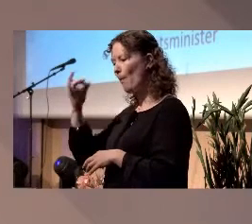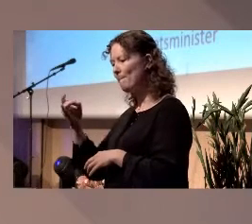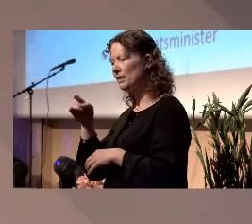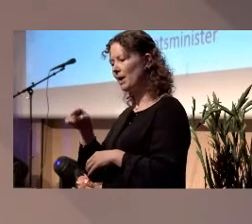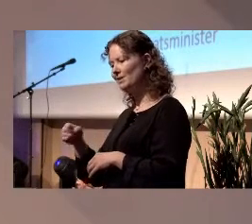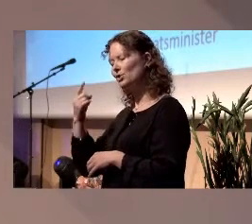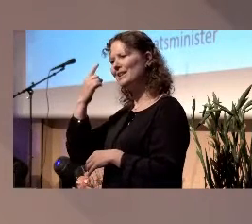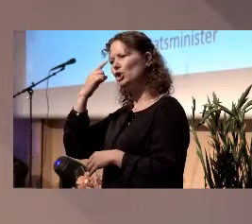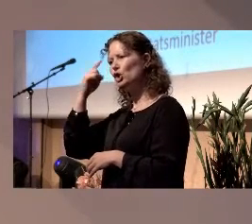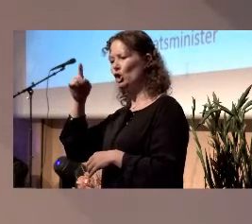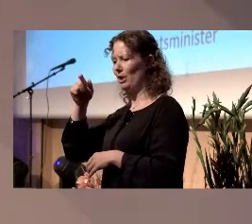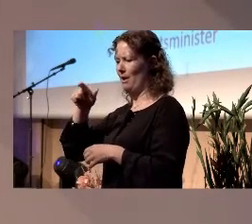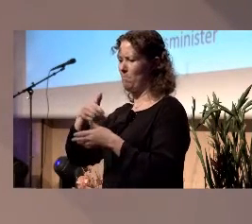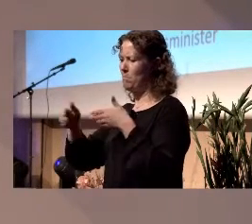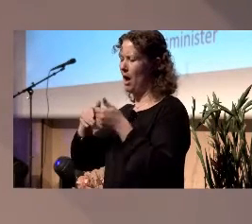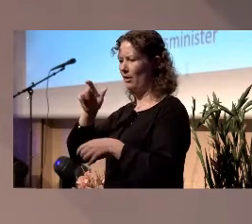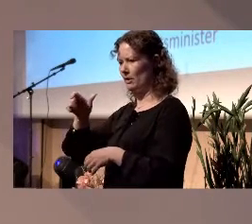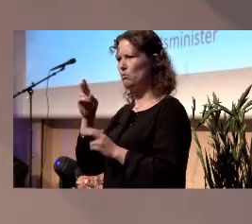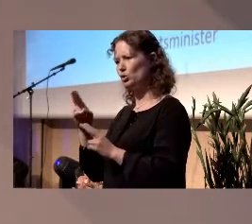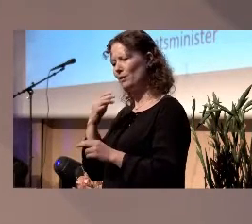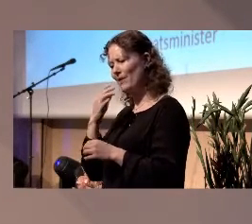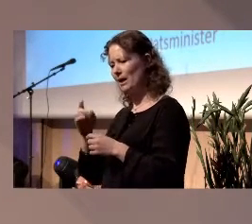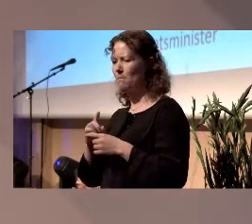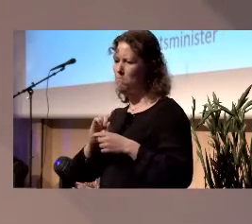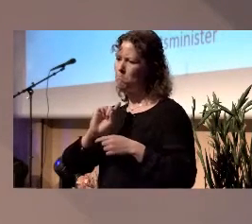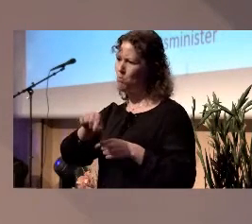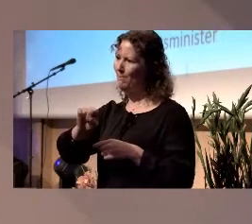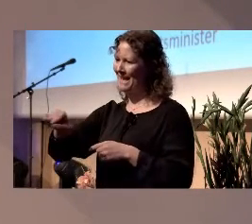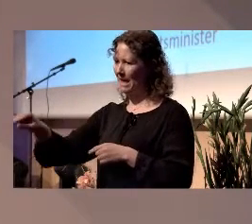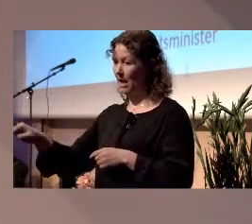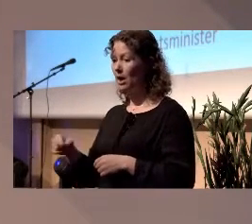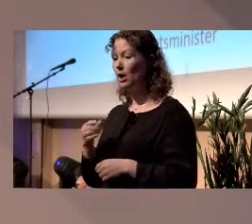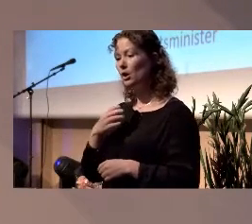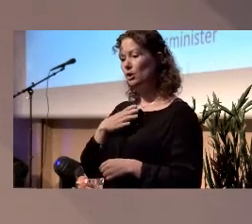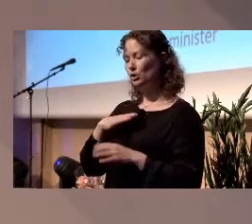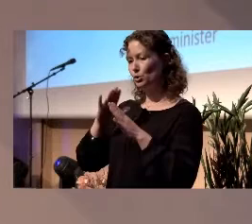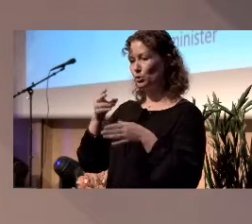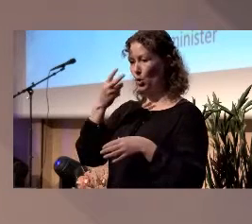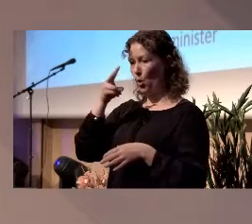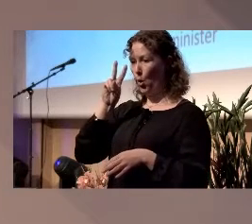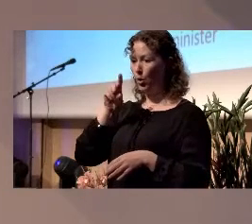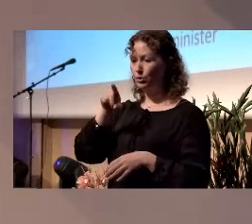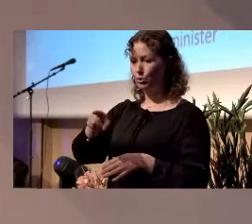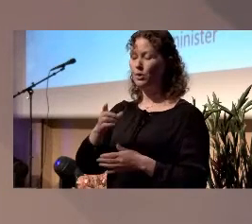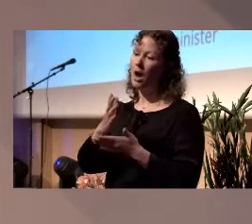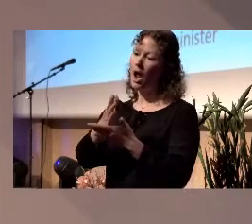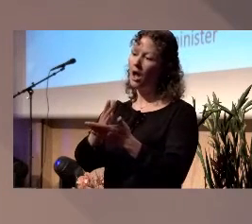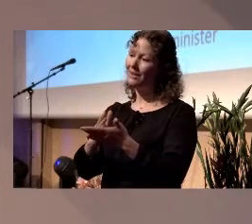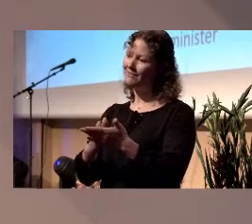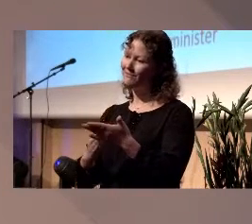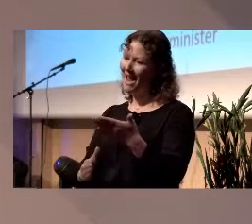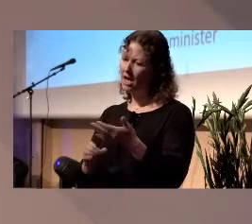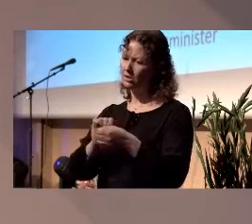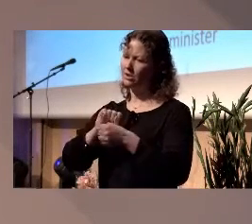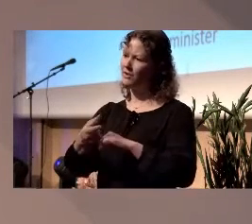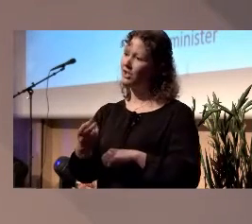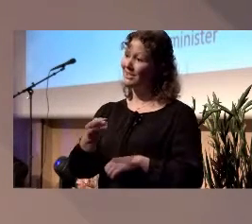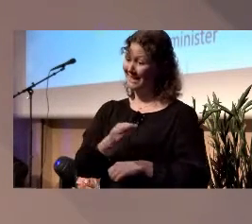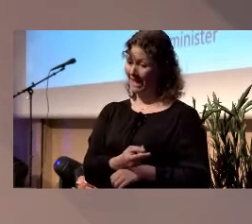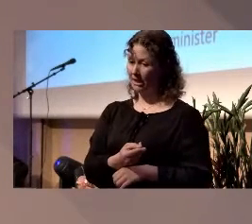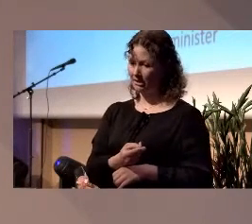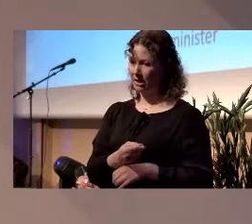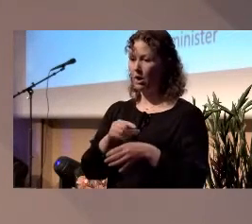og de dyktige behandlerne være. Forsøket i Ålesund har halvert antallet tvangsinnleggelser, og pasientene